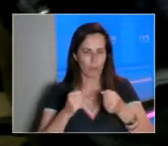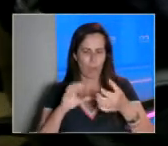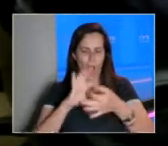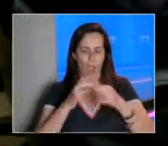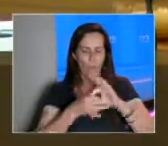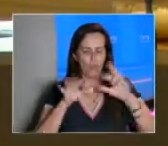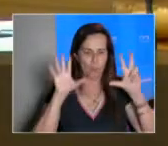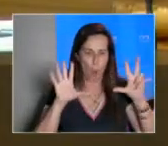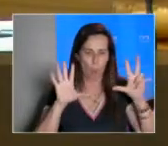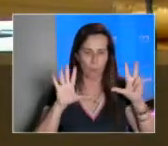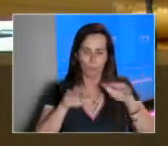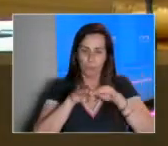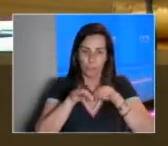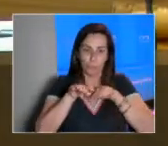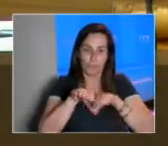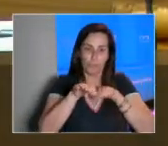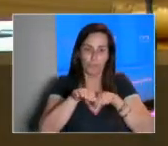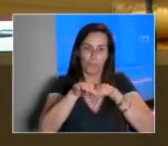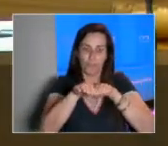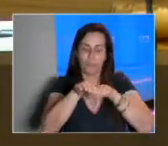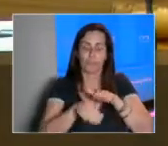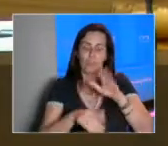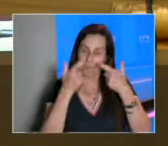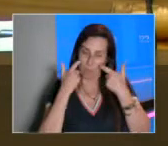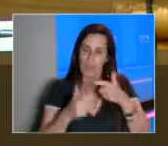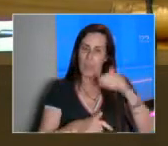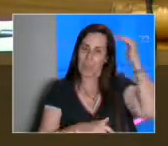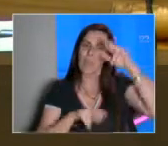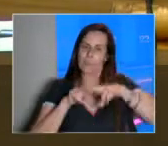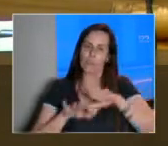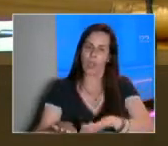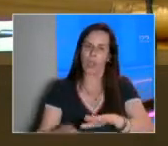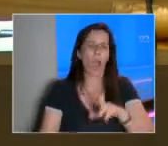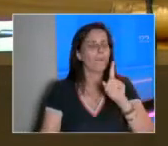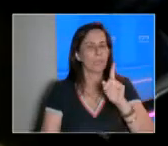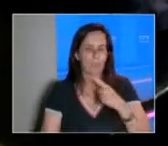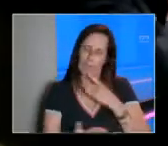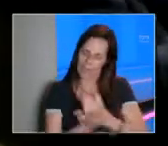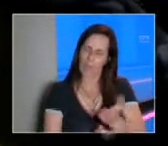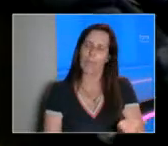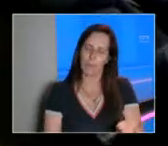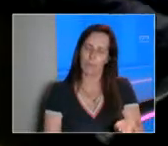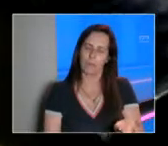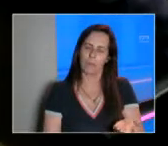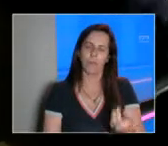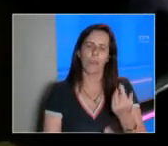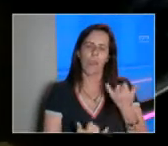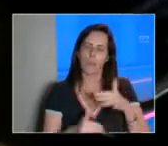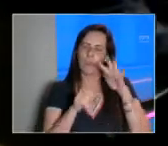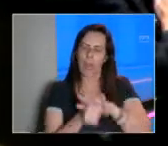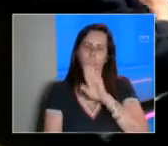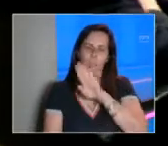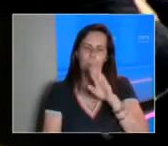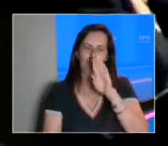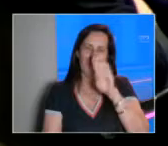המוכרת לנו, השיירה מלווה אותו, במקרה הזה גנץ משאיר את האופציה הזאת, אבל צריך להגיד את האמת, הלחץ מופעל כרגע על ראש